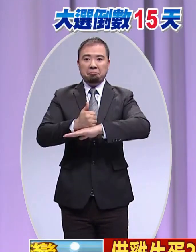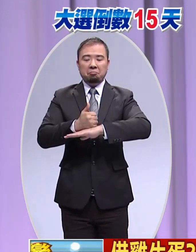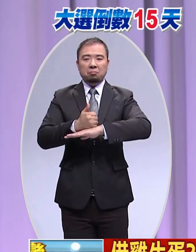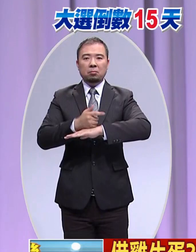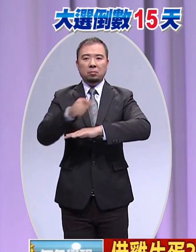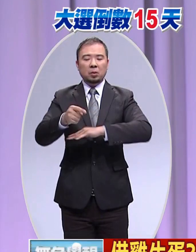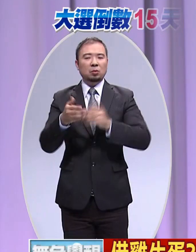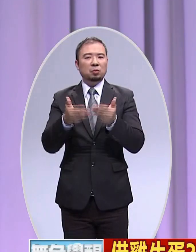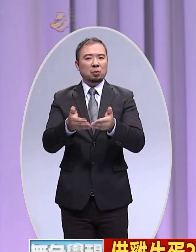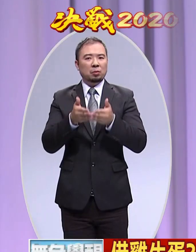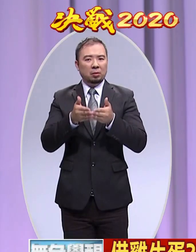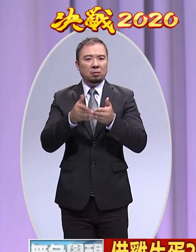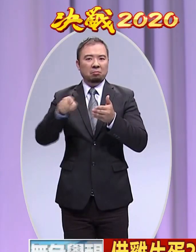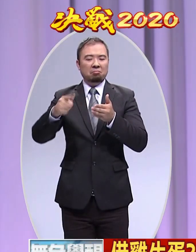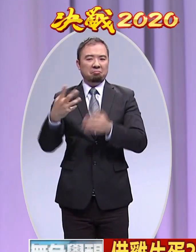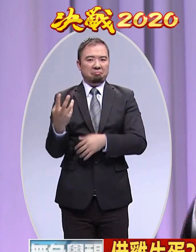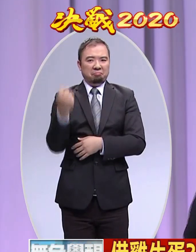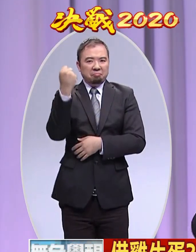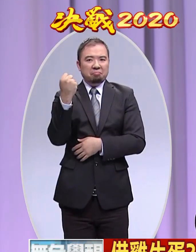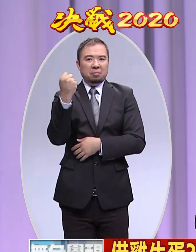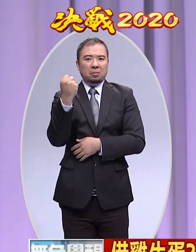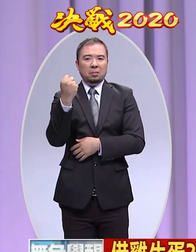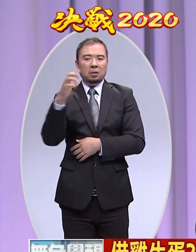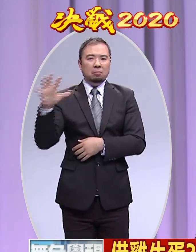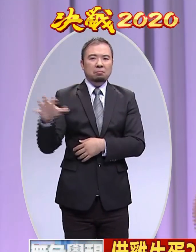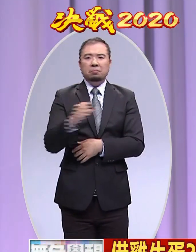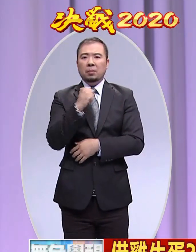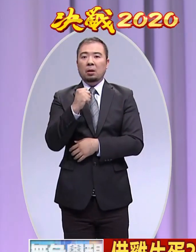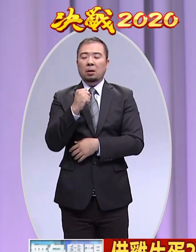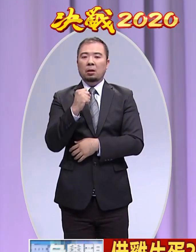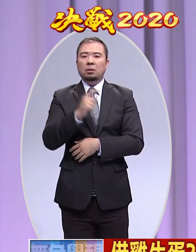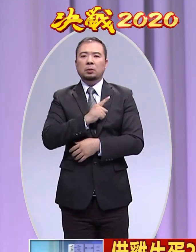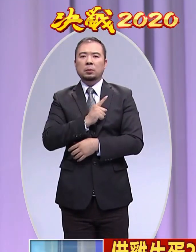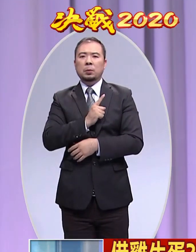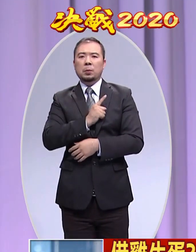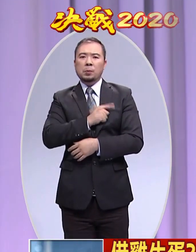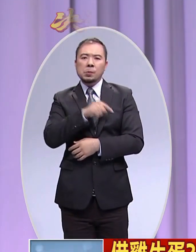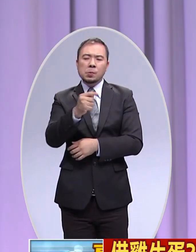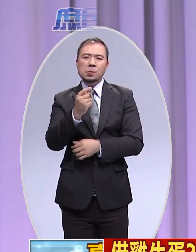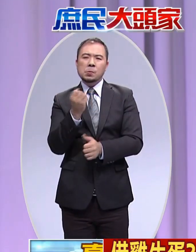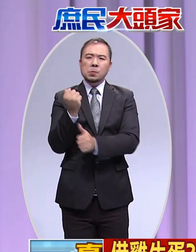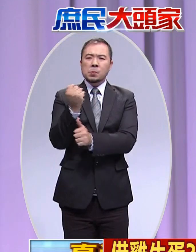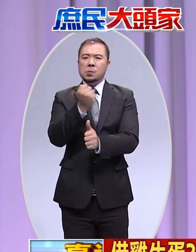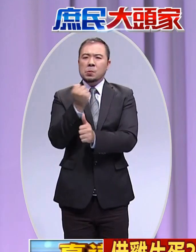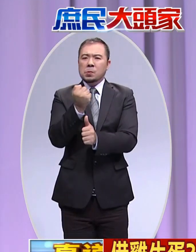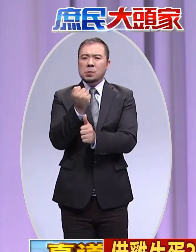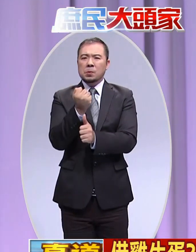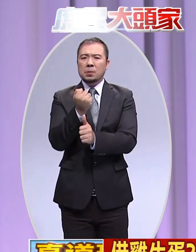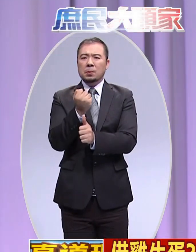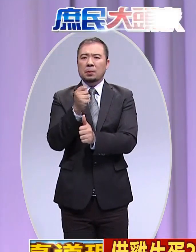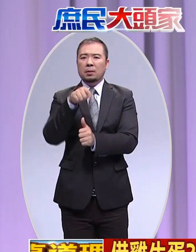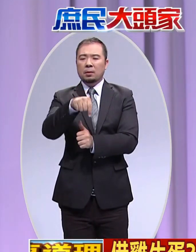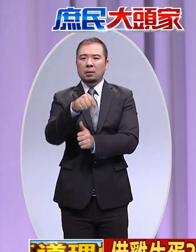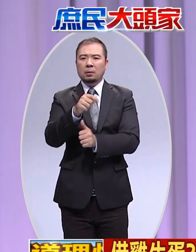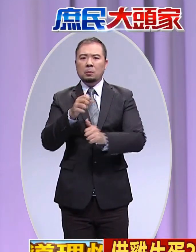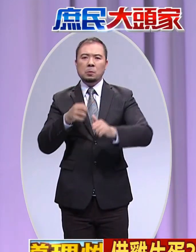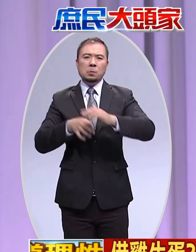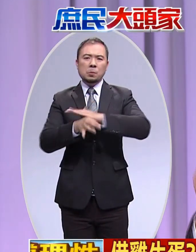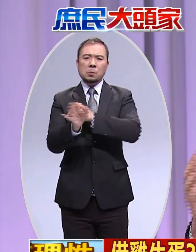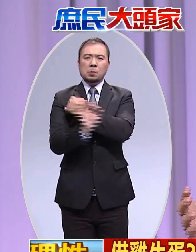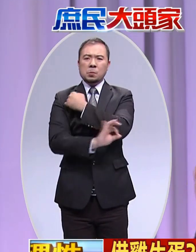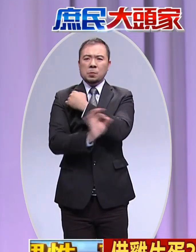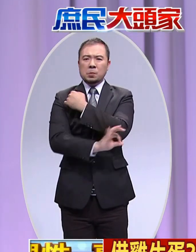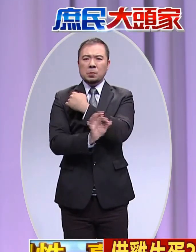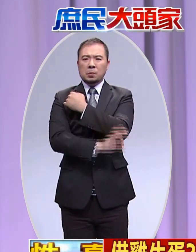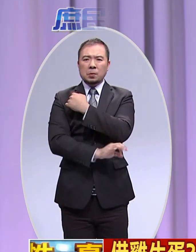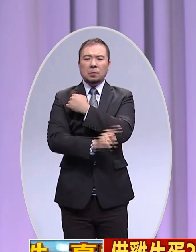在手心上玩弄权力，在手心上想办法贪污舞弊，在玩政治，而